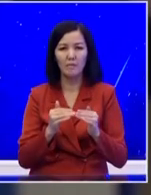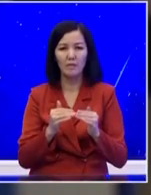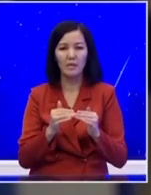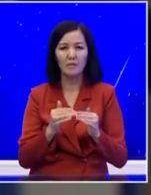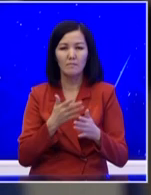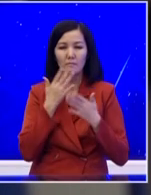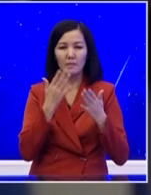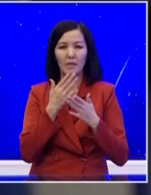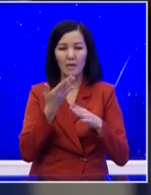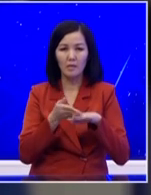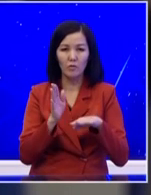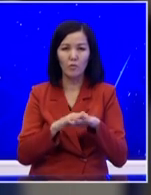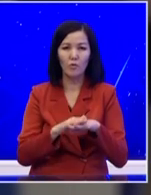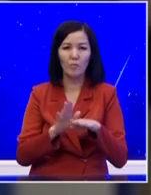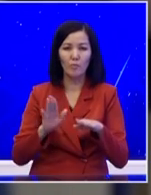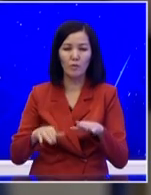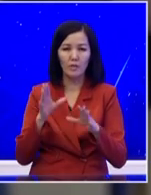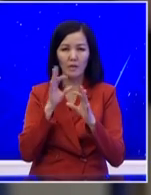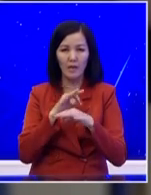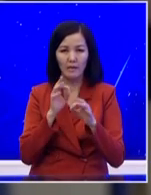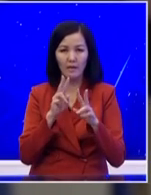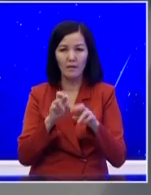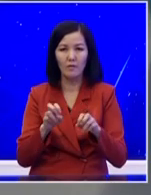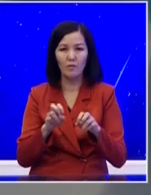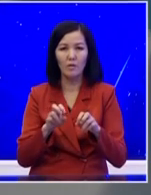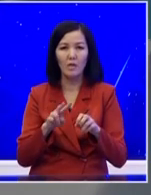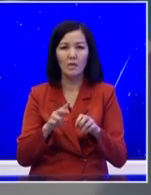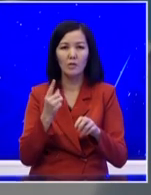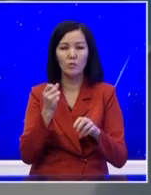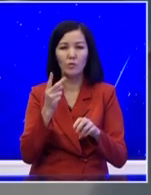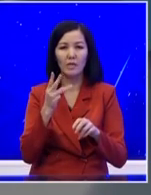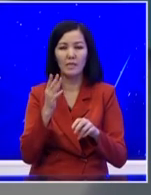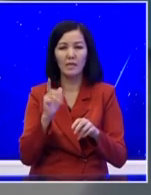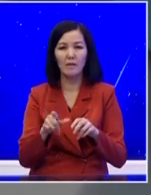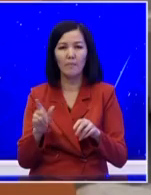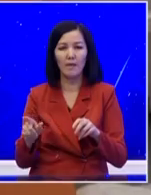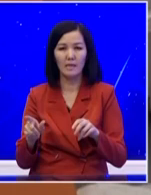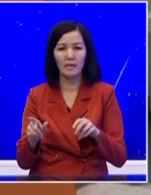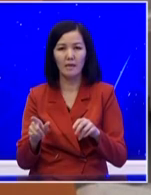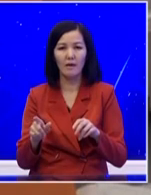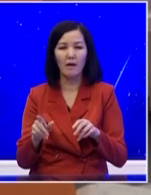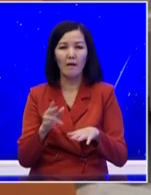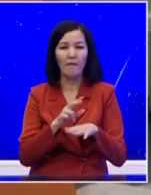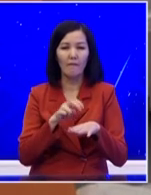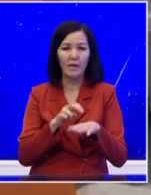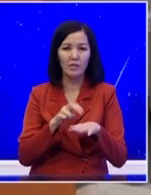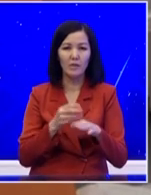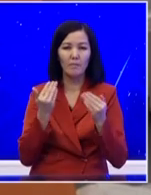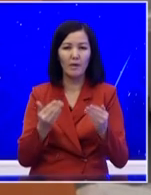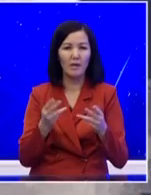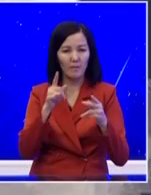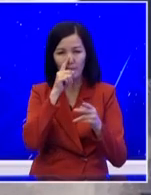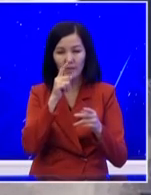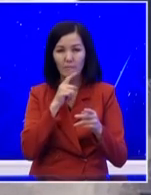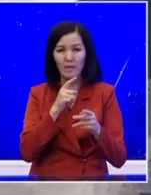и затруднением дыхания. После анализов COVID-19 был подтвержден лишь у нескольких маленьких пациентов. Врачи пока без понятия,